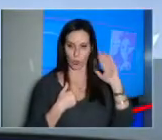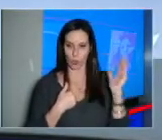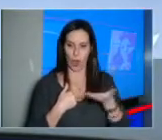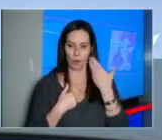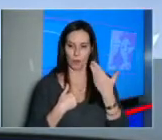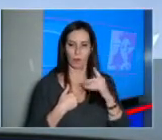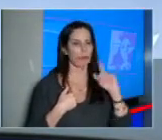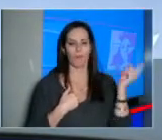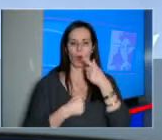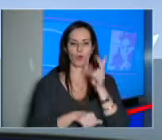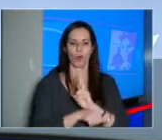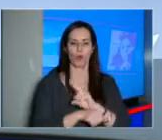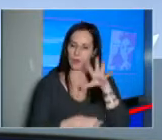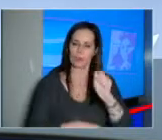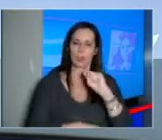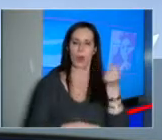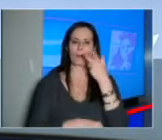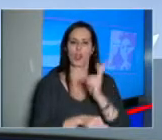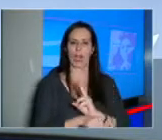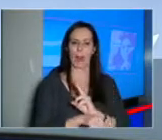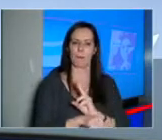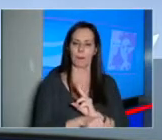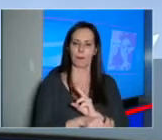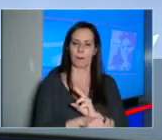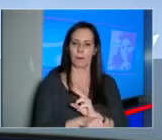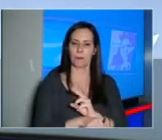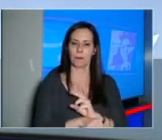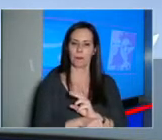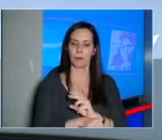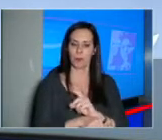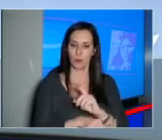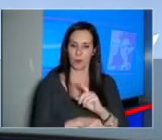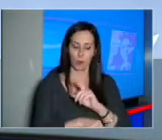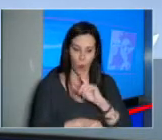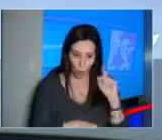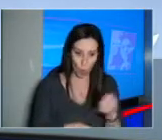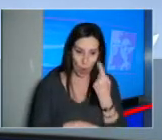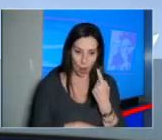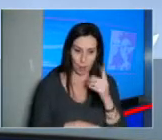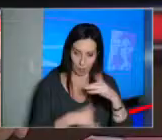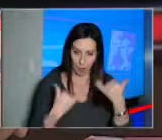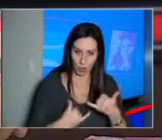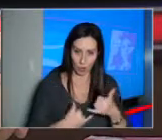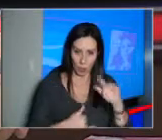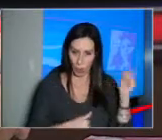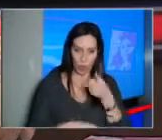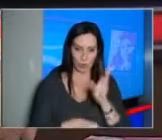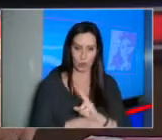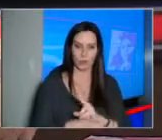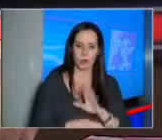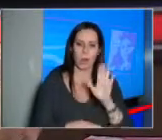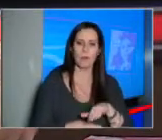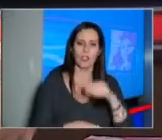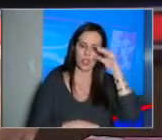וכולם, וכולם שיקרו לי ותפסתי את כולם. כל היה נוכחי? כולם, כולם. כולם משקרים? כן, החל